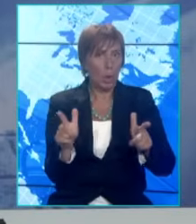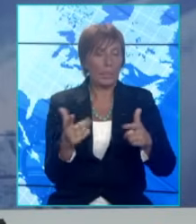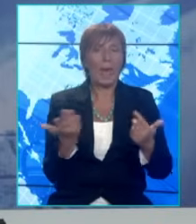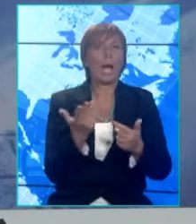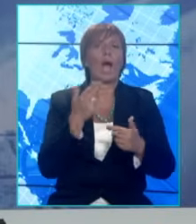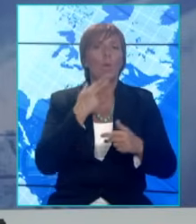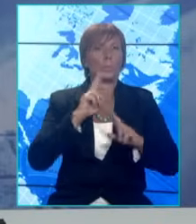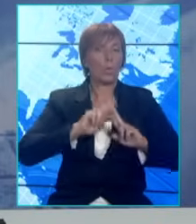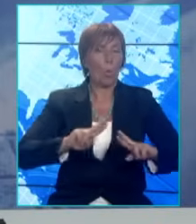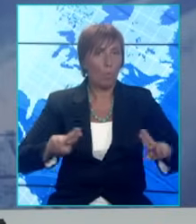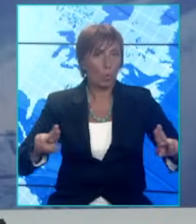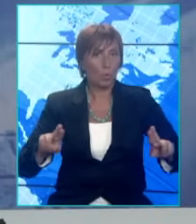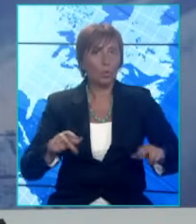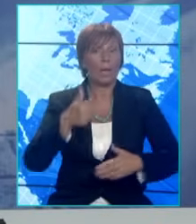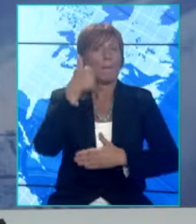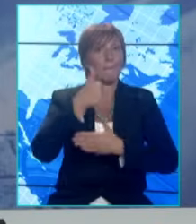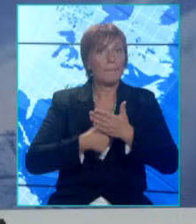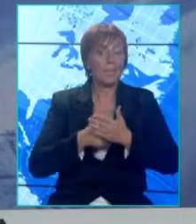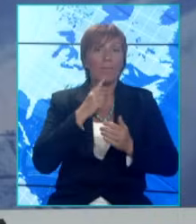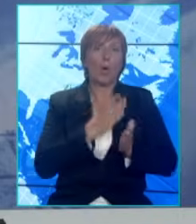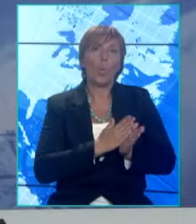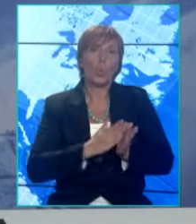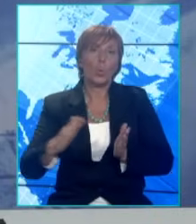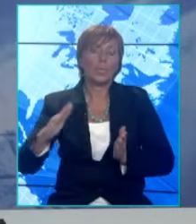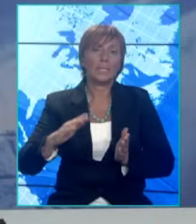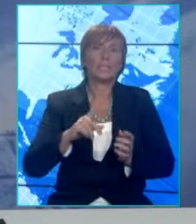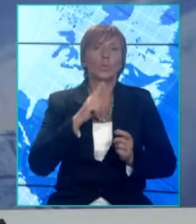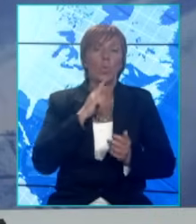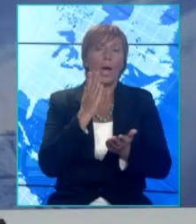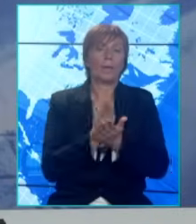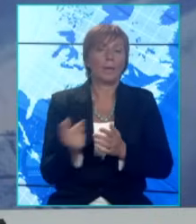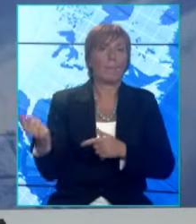bi se omogućila prva u nizu tranši